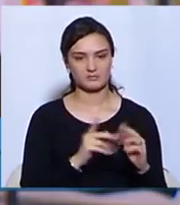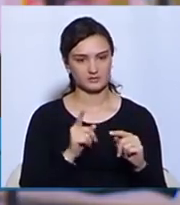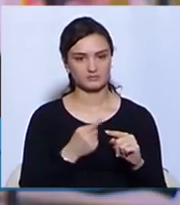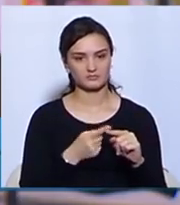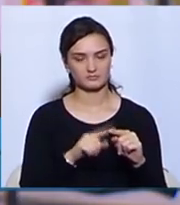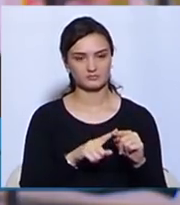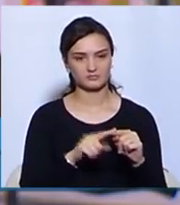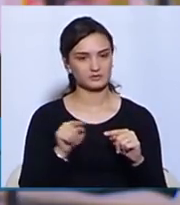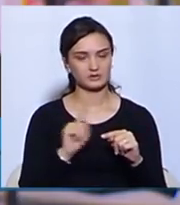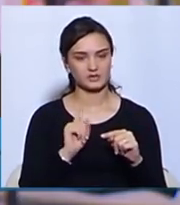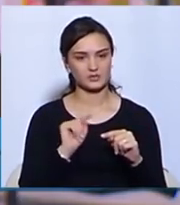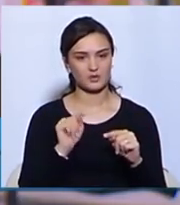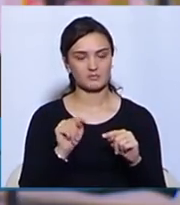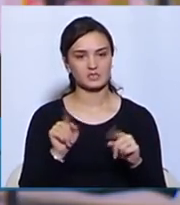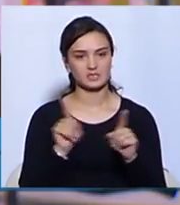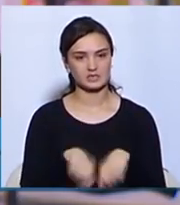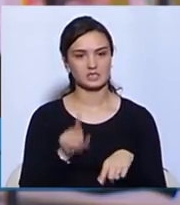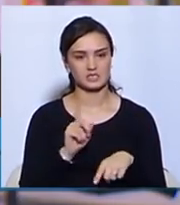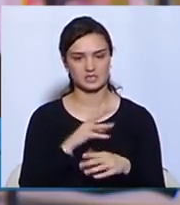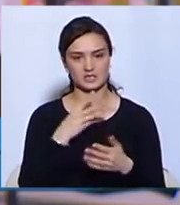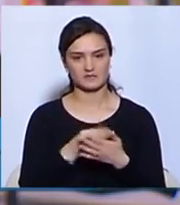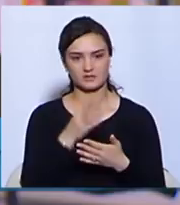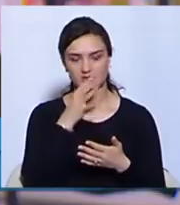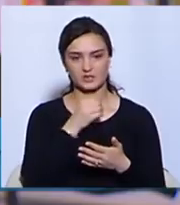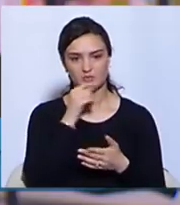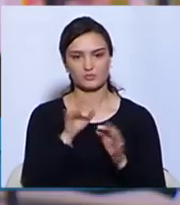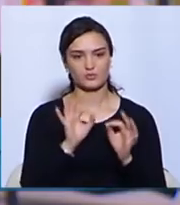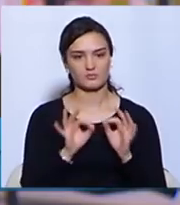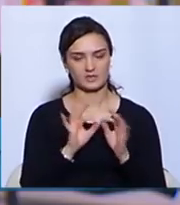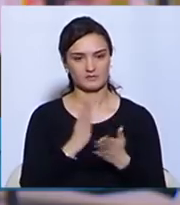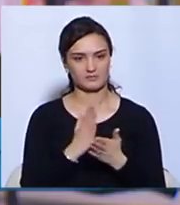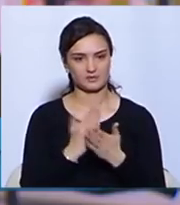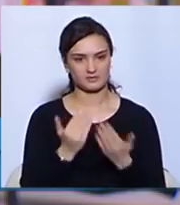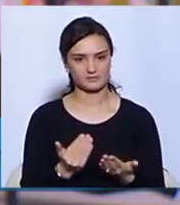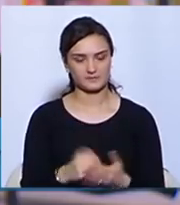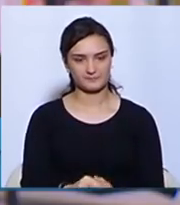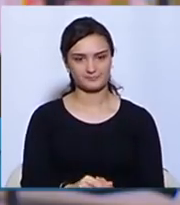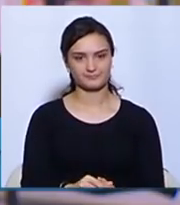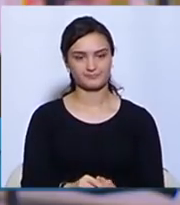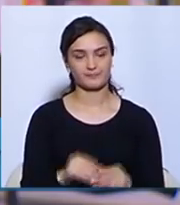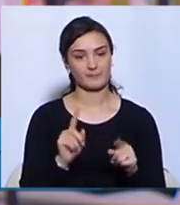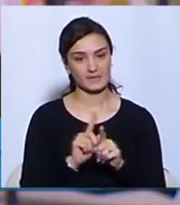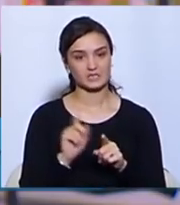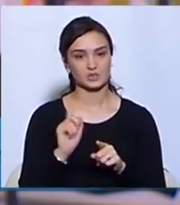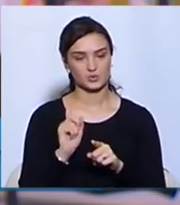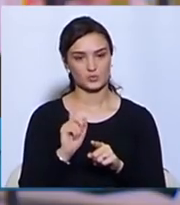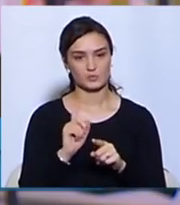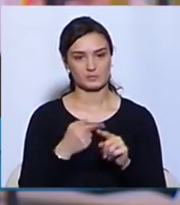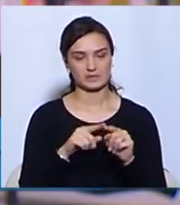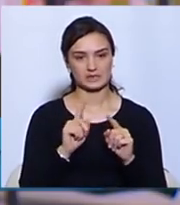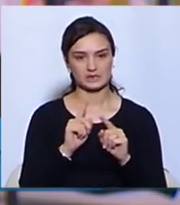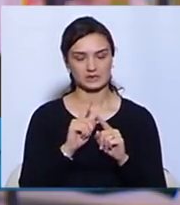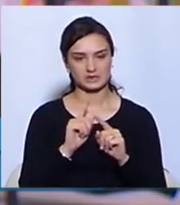უწყიან რა, რომ ამასაც რაღაცა თავისი ასაკობრივი ნორმატივები აქვს. დიახ. ასე რომ,